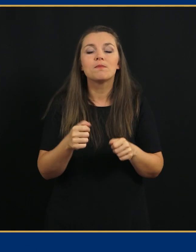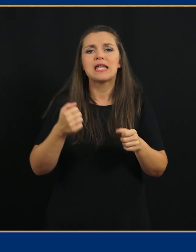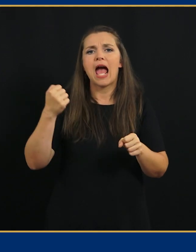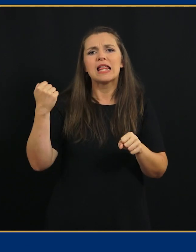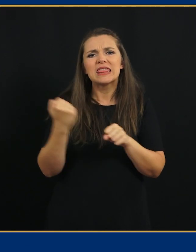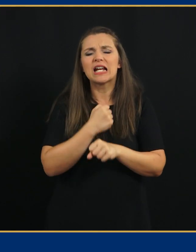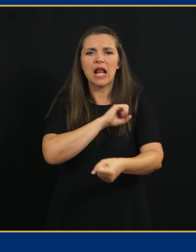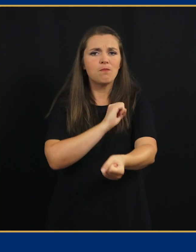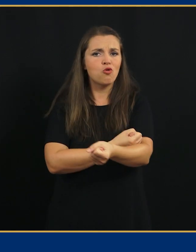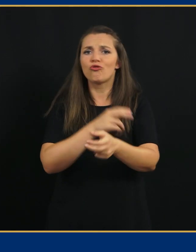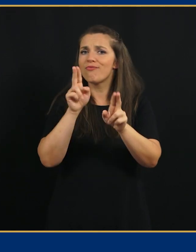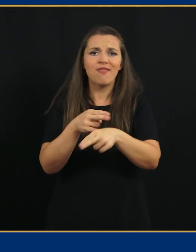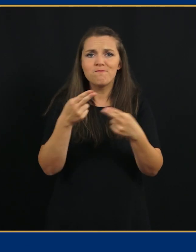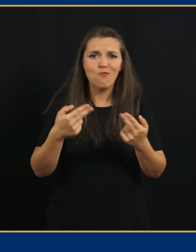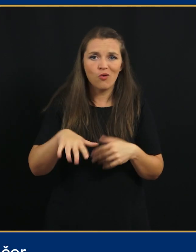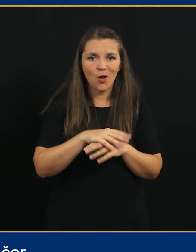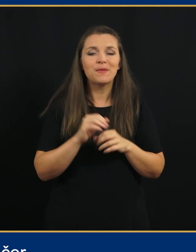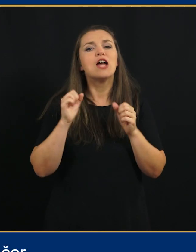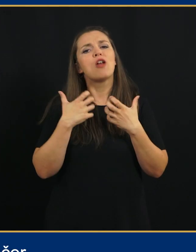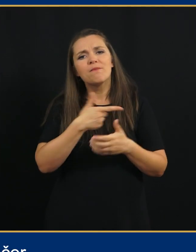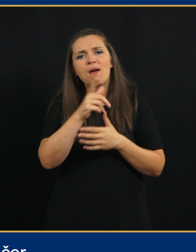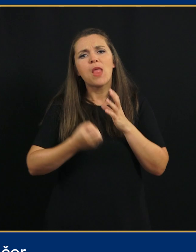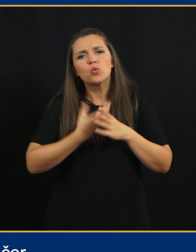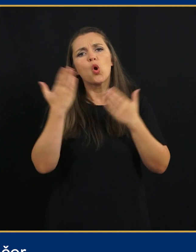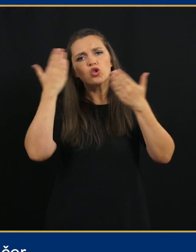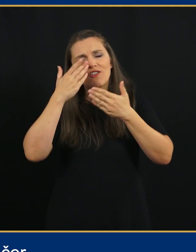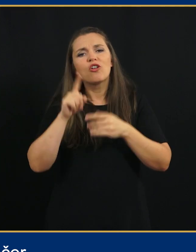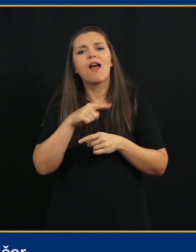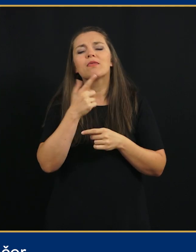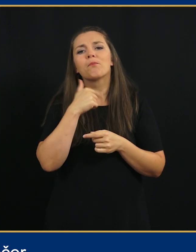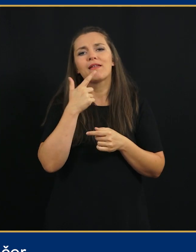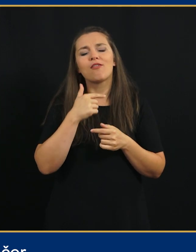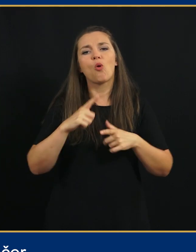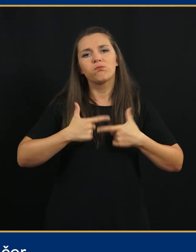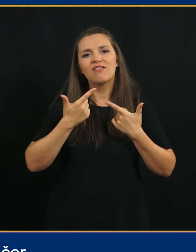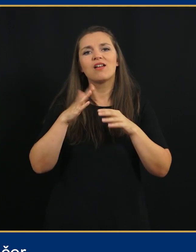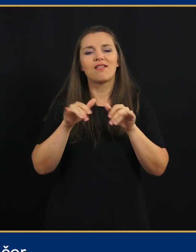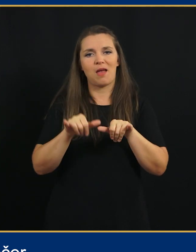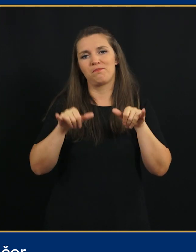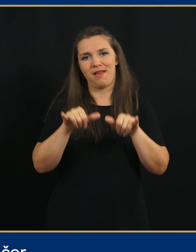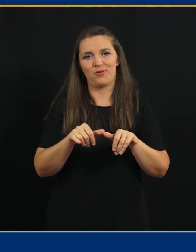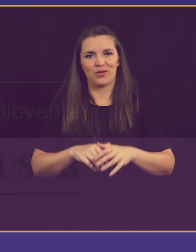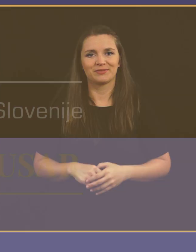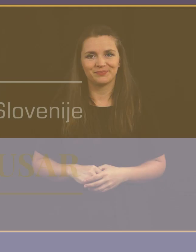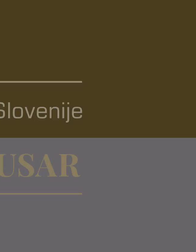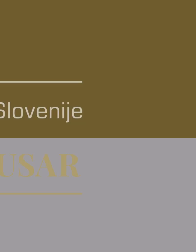trdna moč ne morejo. Želim vam navdihujoč večer in prijetno bivanje na Bledu.